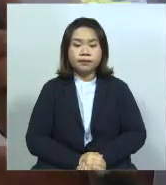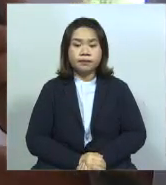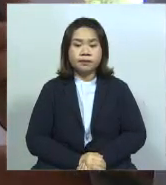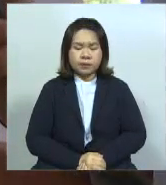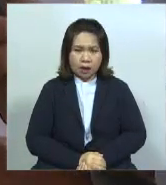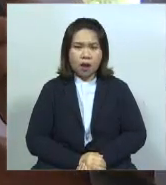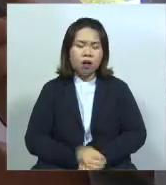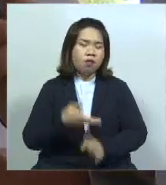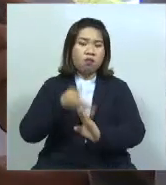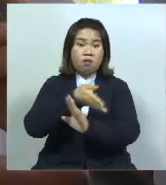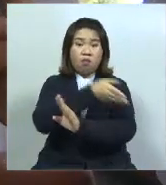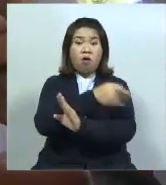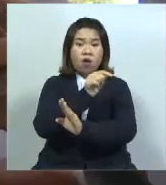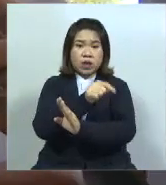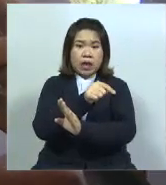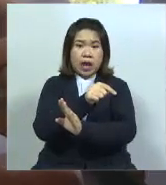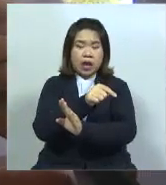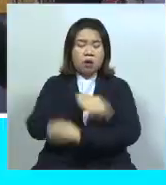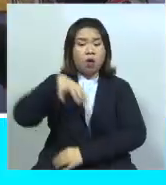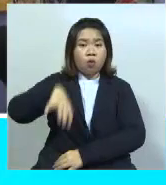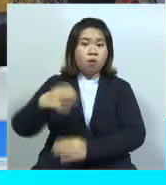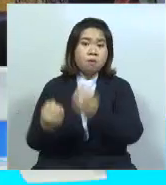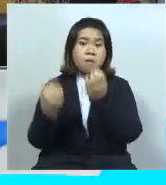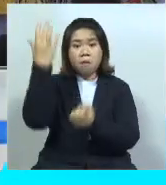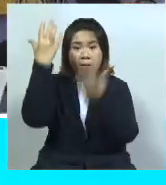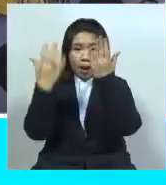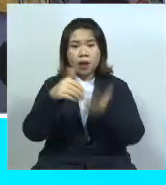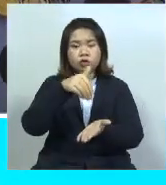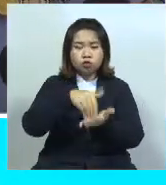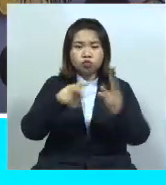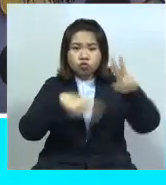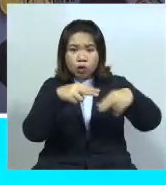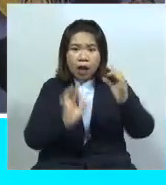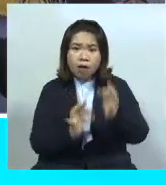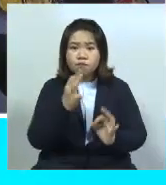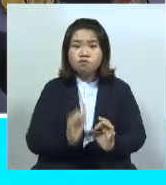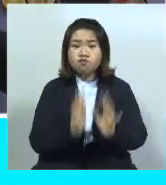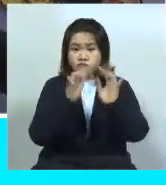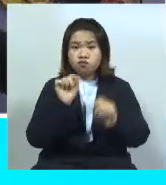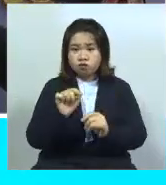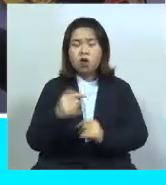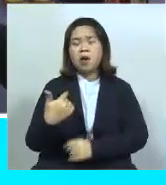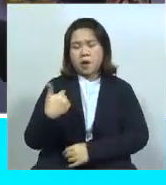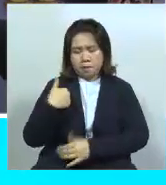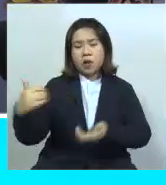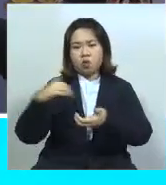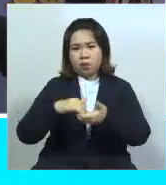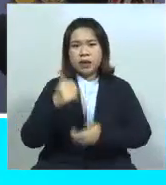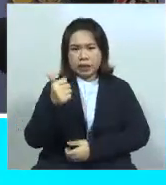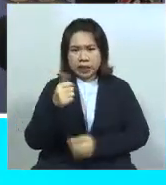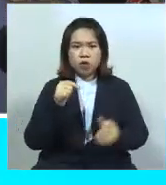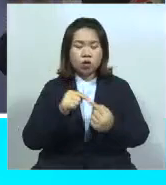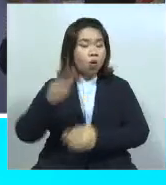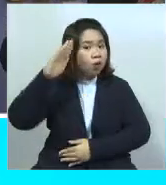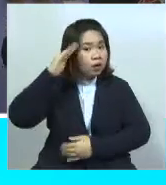ระยะเวลาที่ผ่านมาเนี่ยทางกรมป่าไม้เองศูนย์ควบคุมไฟป่าเองเนี่ยก็ได้รับความร่วมมืออย่างดีจากไม่ว่าจะเป็นกองทัพบก